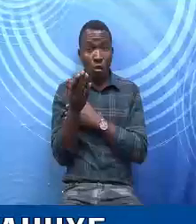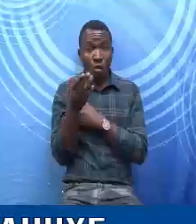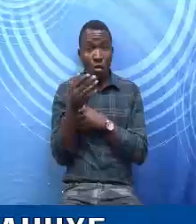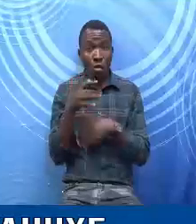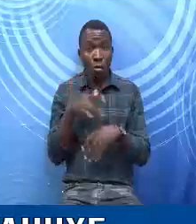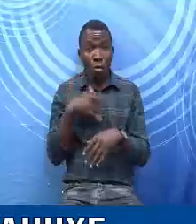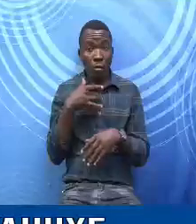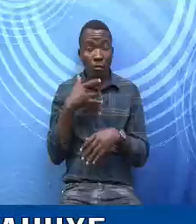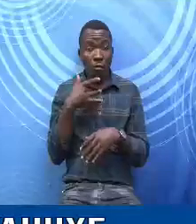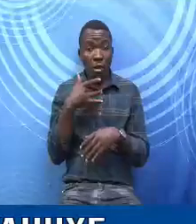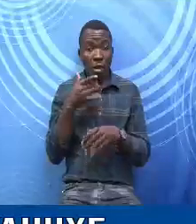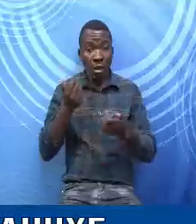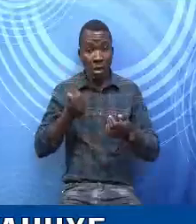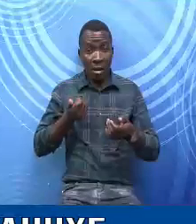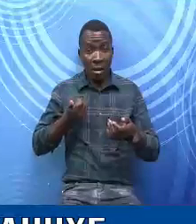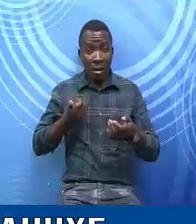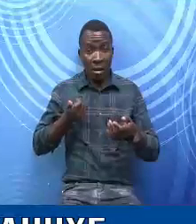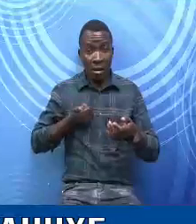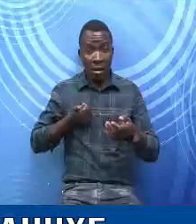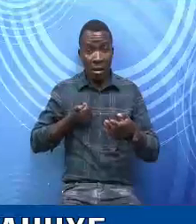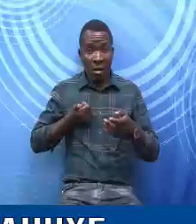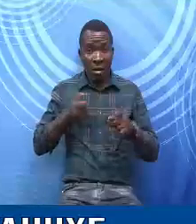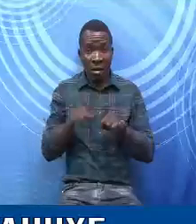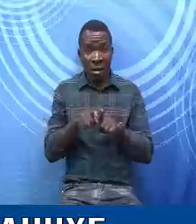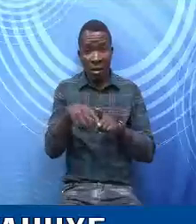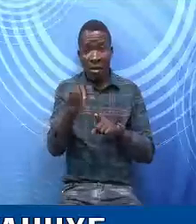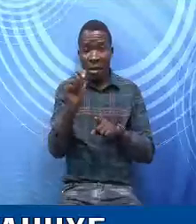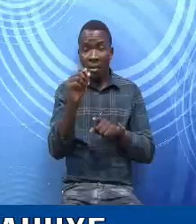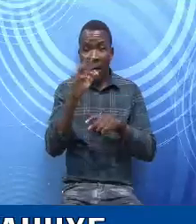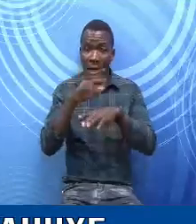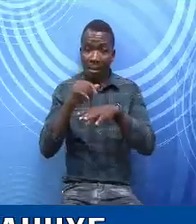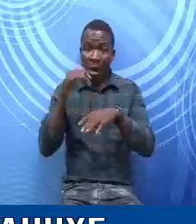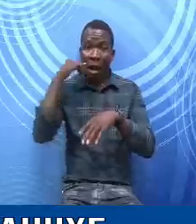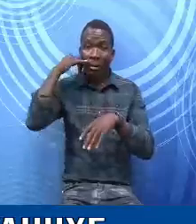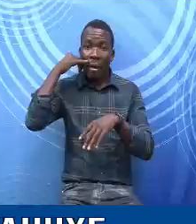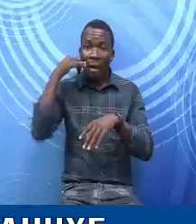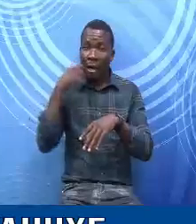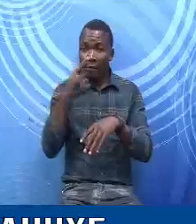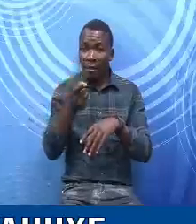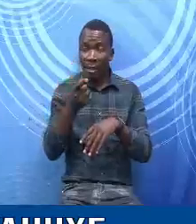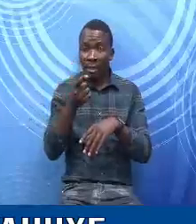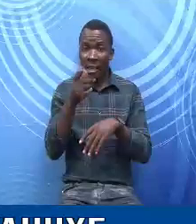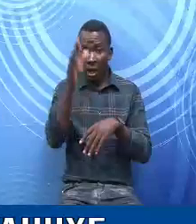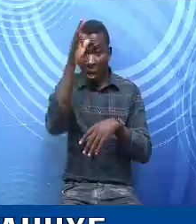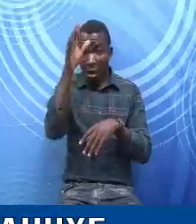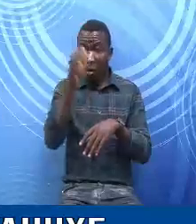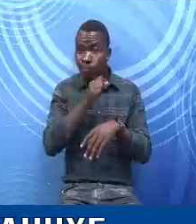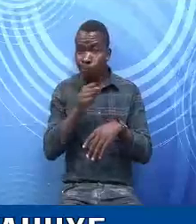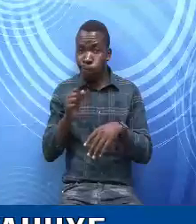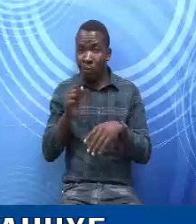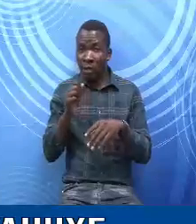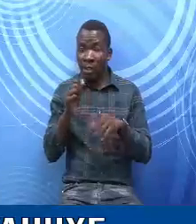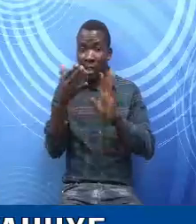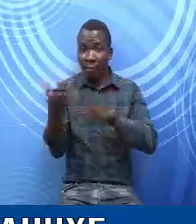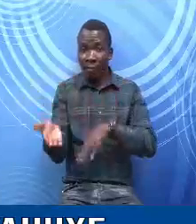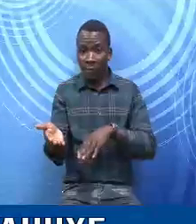umusaza mushiki wabo arabahamagaye arababwira ati umusaza yapfuye kandi yapfuye yimanitse yiyahuye